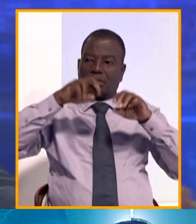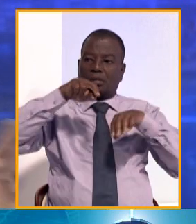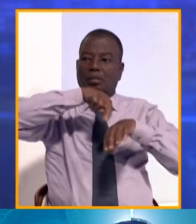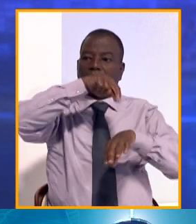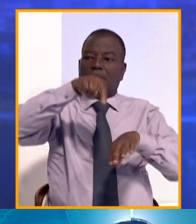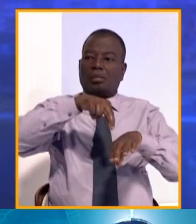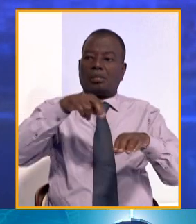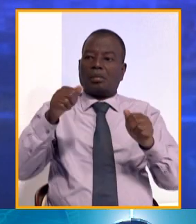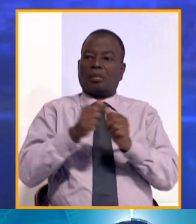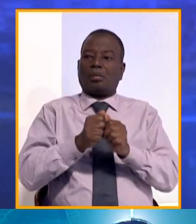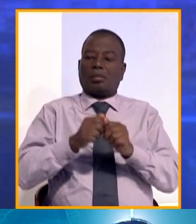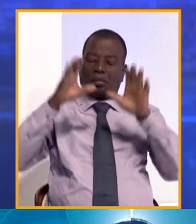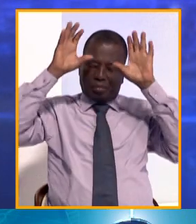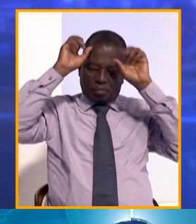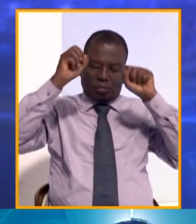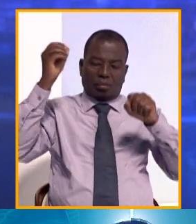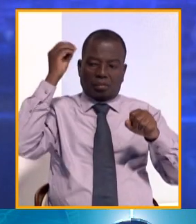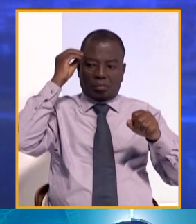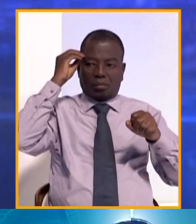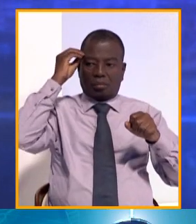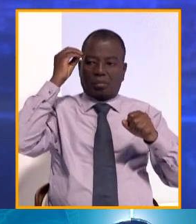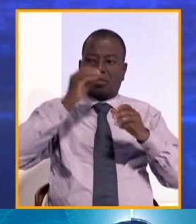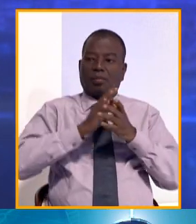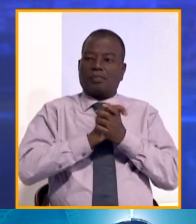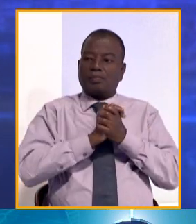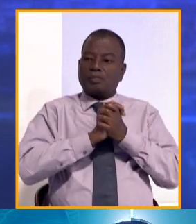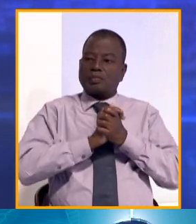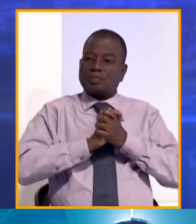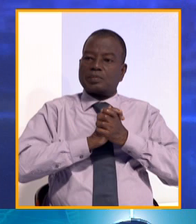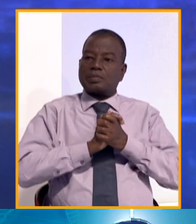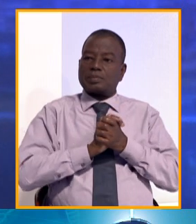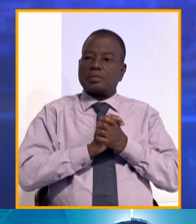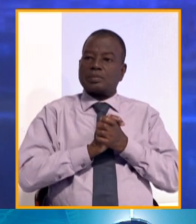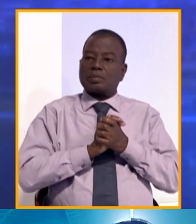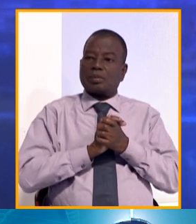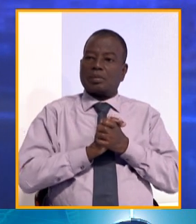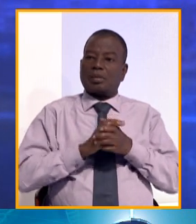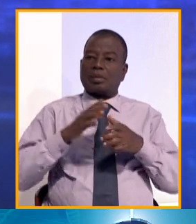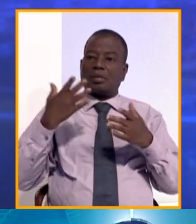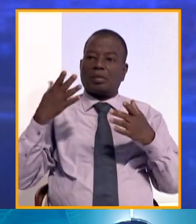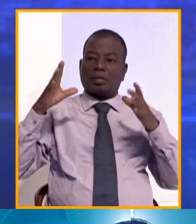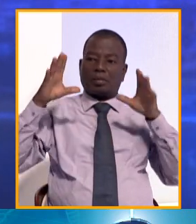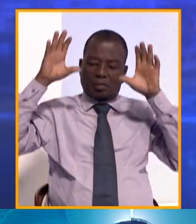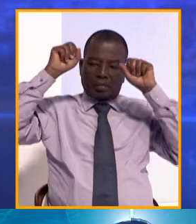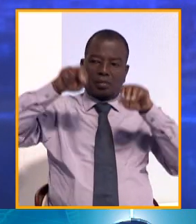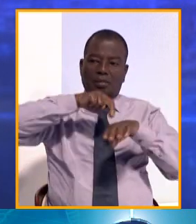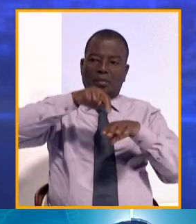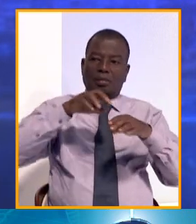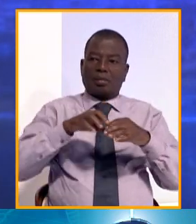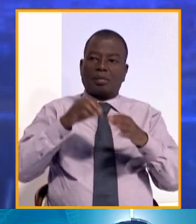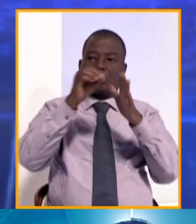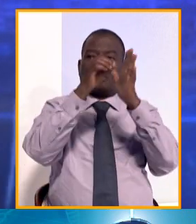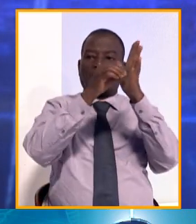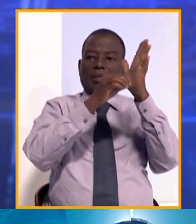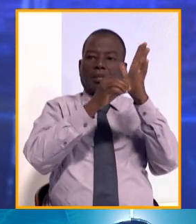de la République sous la présidence du chef de l'État, le président Alassane Ouattara, président de la République. Donc, l'ordre du